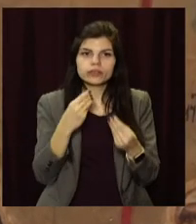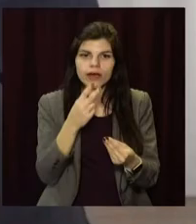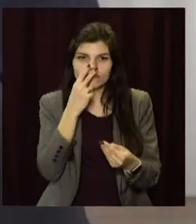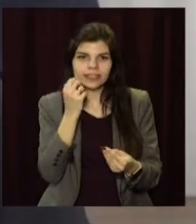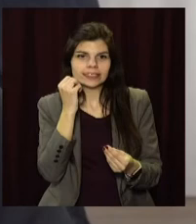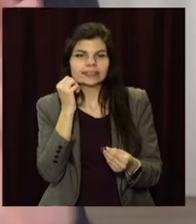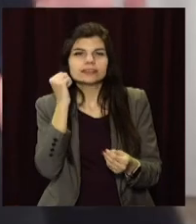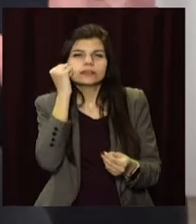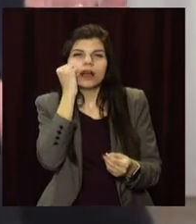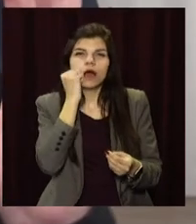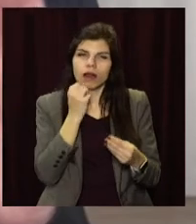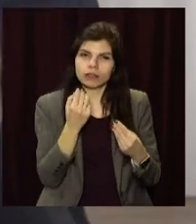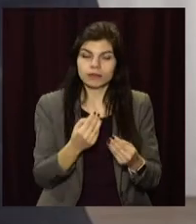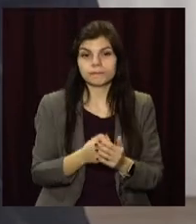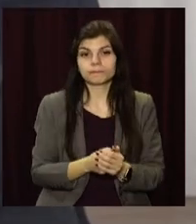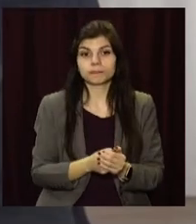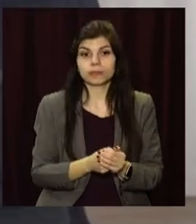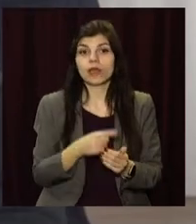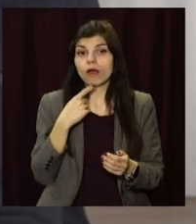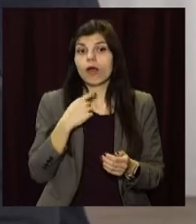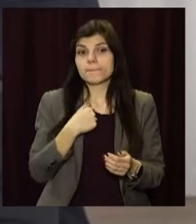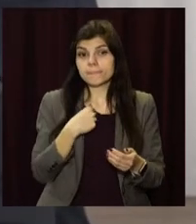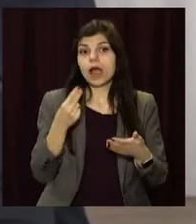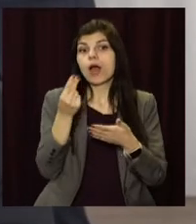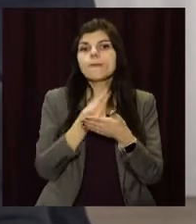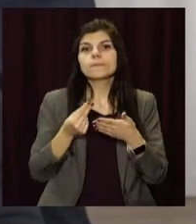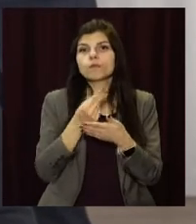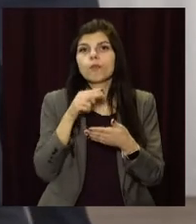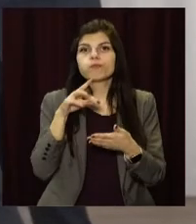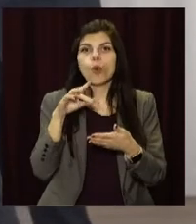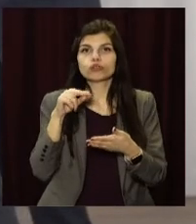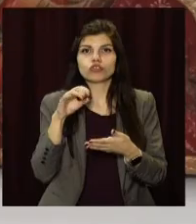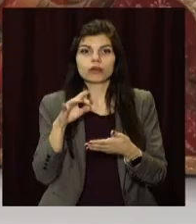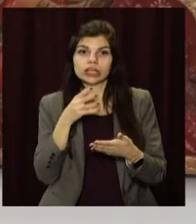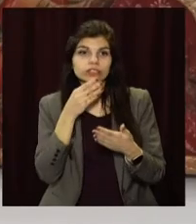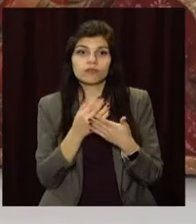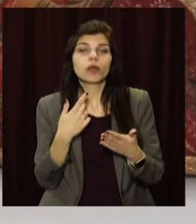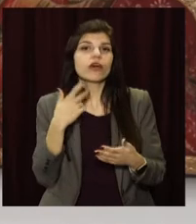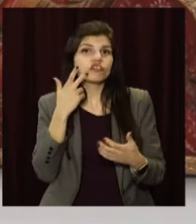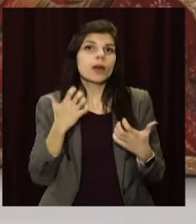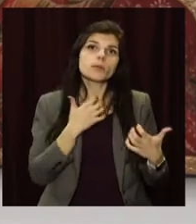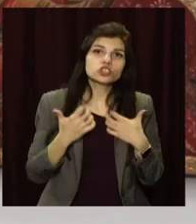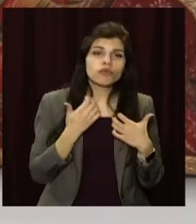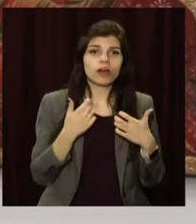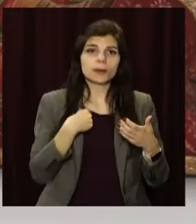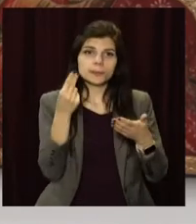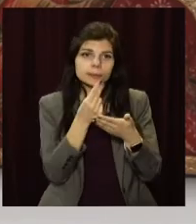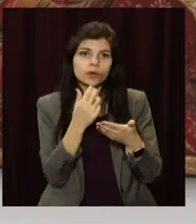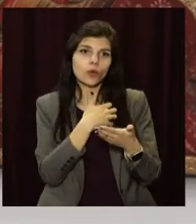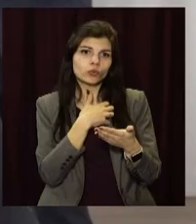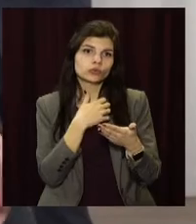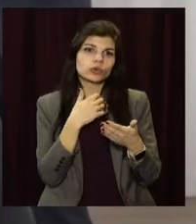свого почерка. Тобто я от бачу, звісно, в мене є які-то там уяви. Завжди переживаю, завжди